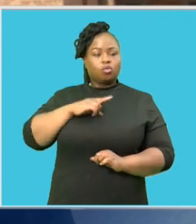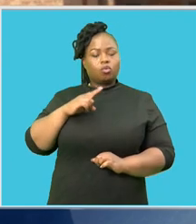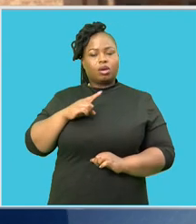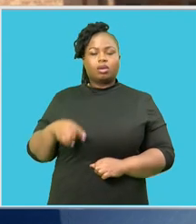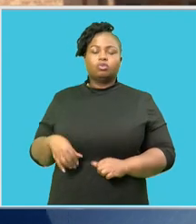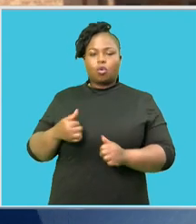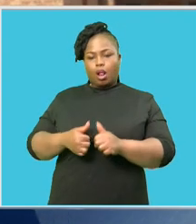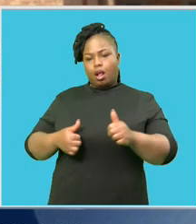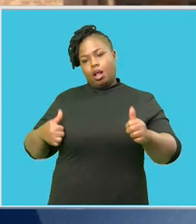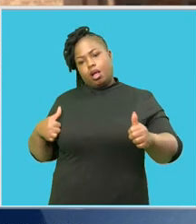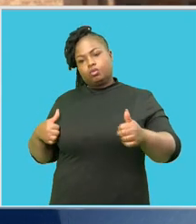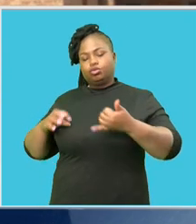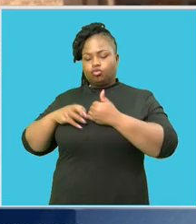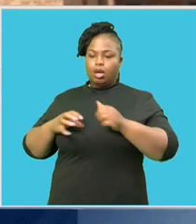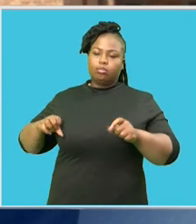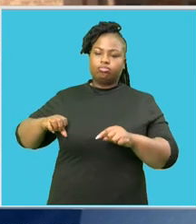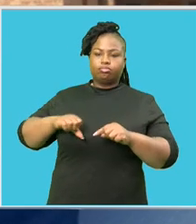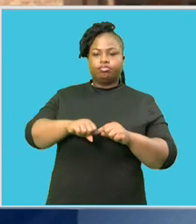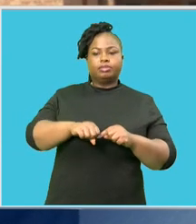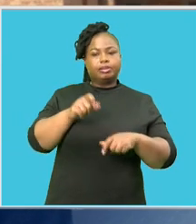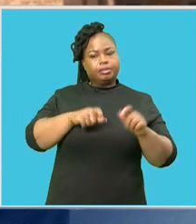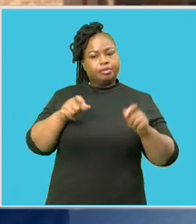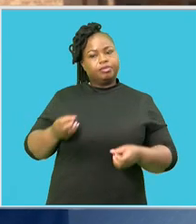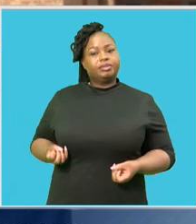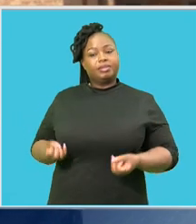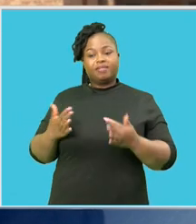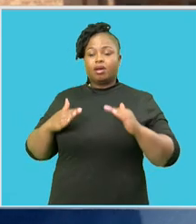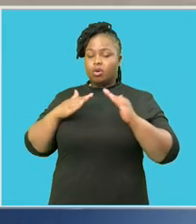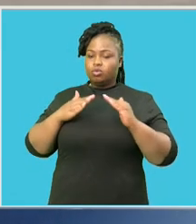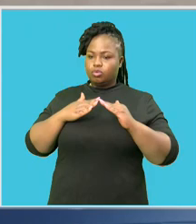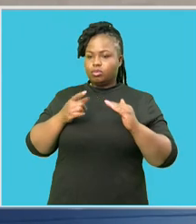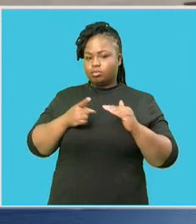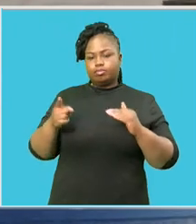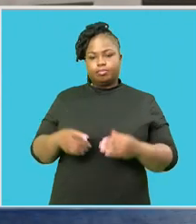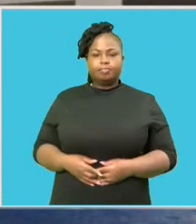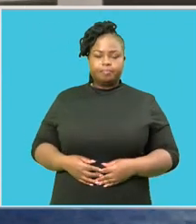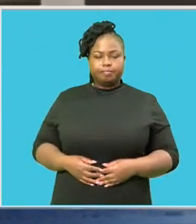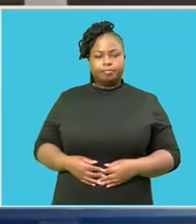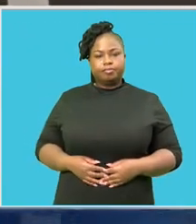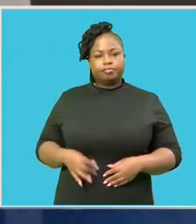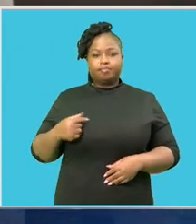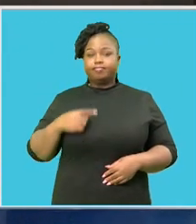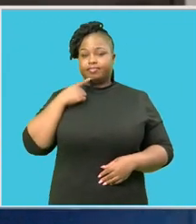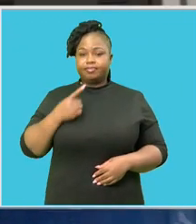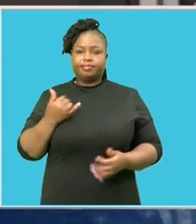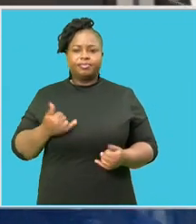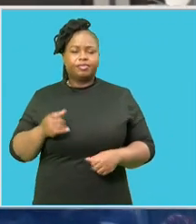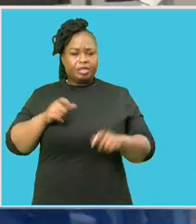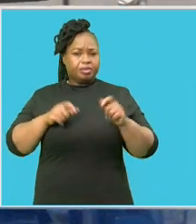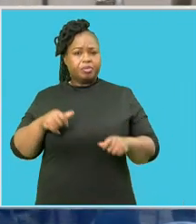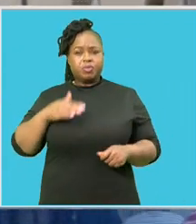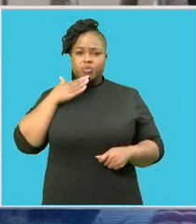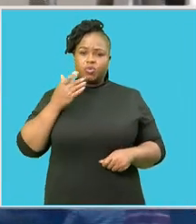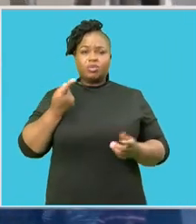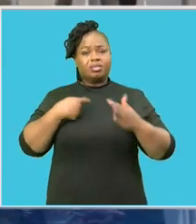ma-backlog esibhekene nawo in terms of ukunikeza abantu izindlu na in terms of ukukhipha ama-title deeds. Ngoba uMabaso uqhuba ngokuhlaba isenzo salabo abadayisa